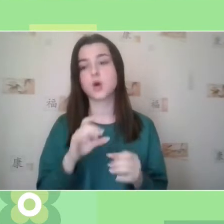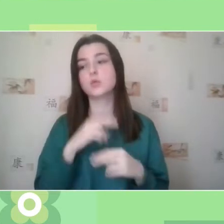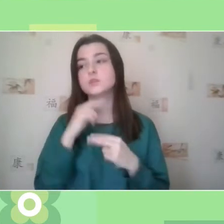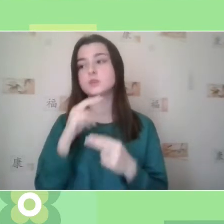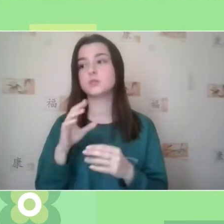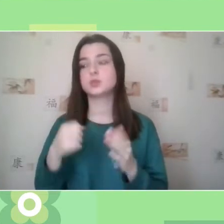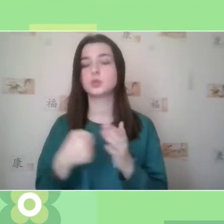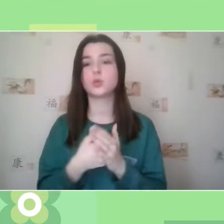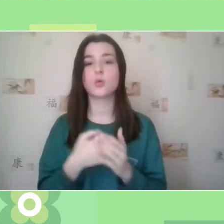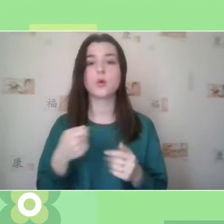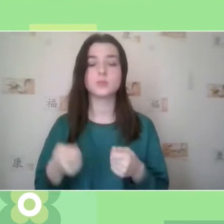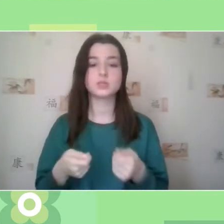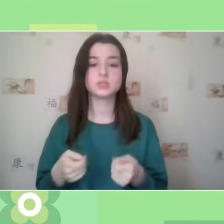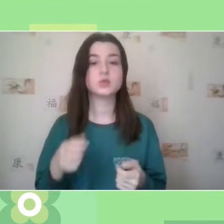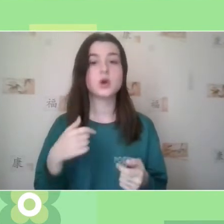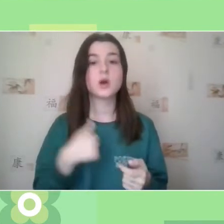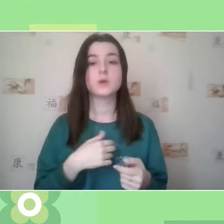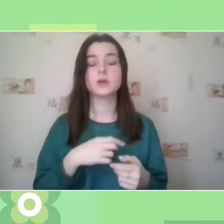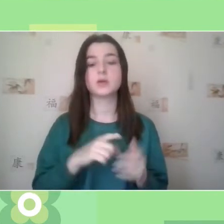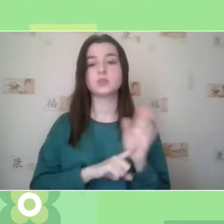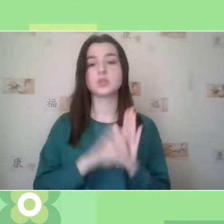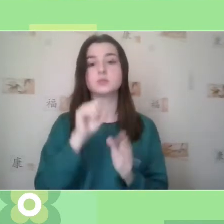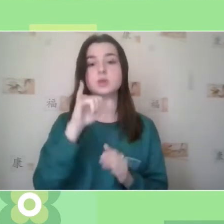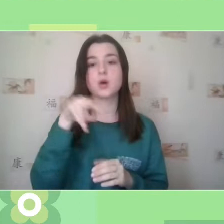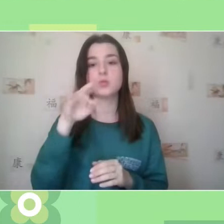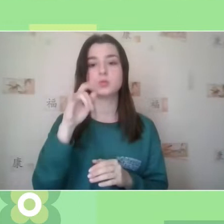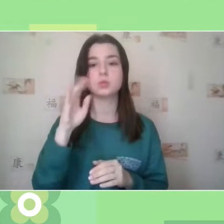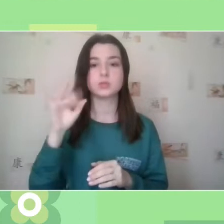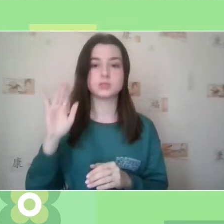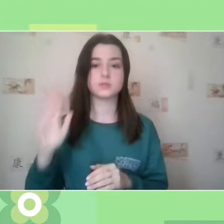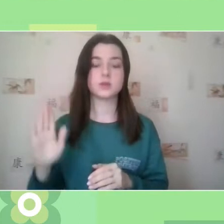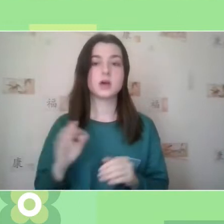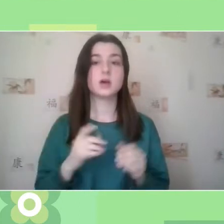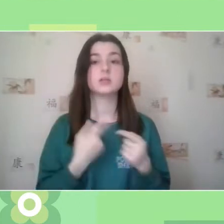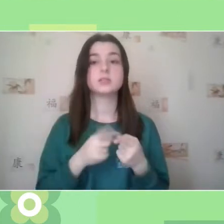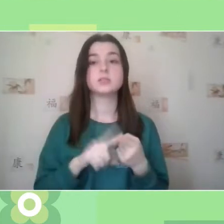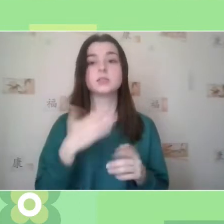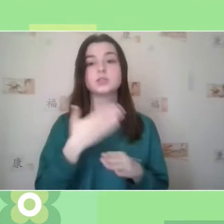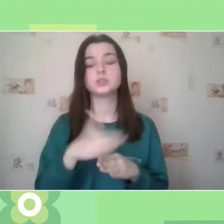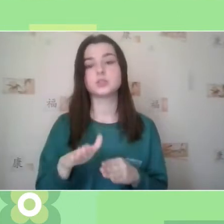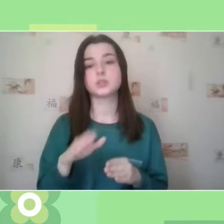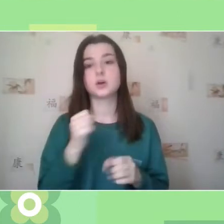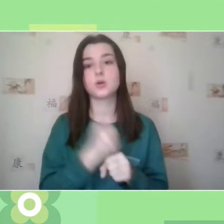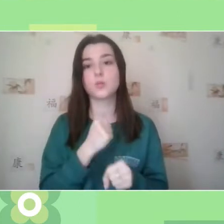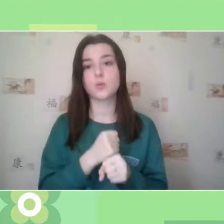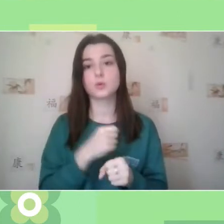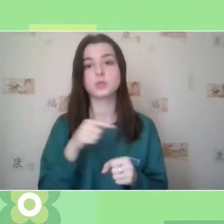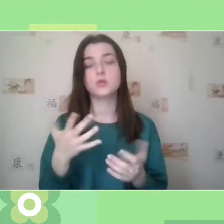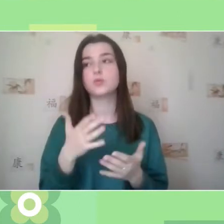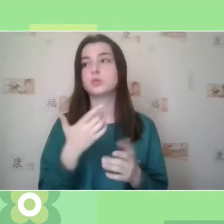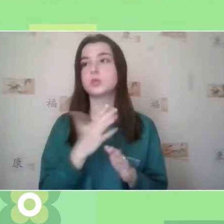бізнесу, ми починаємо завжди з аудиту. Тієї частини роботи, яку не так багато людей люблять, а